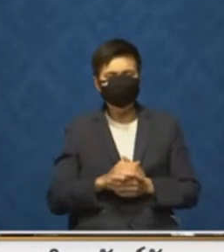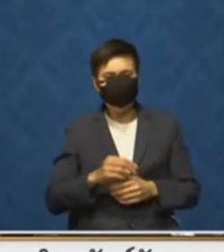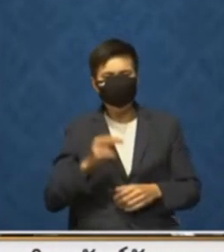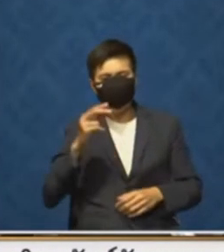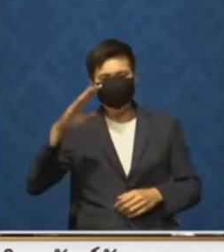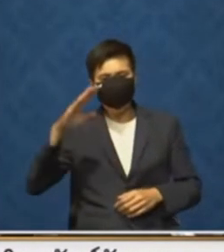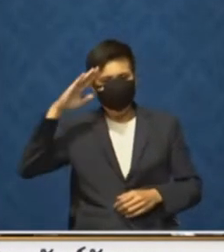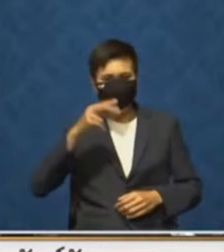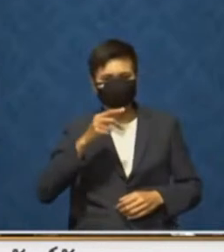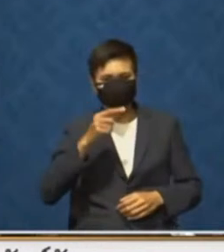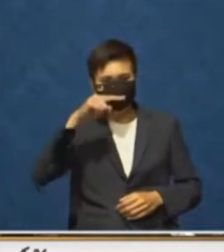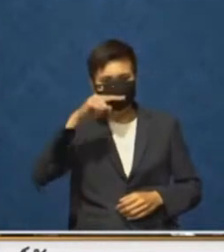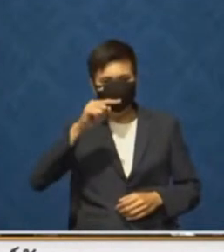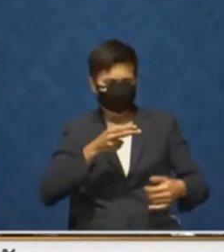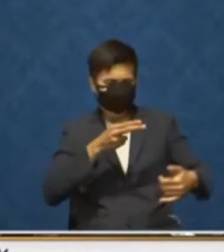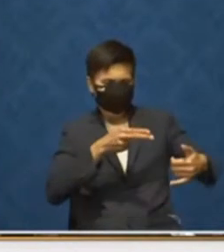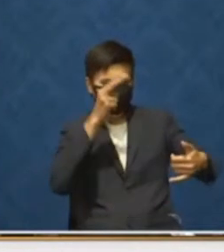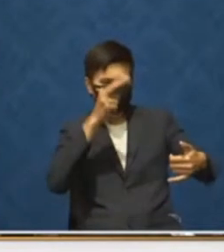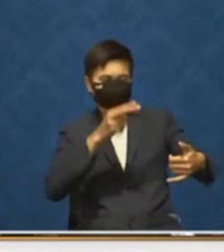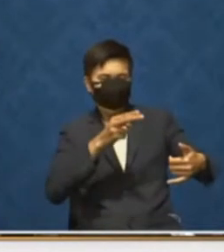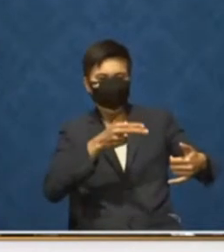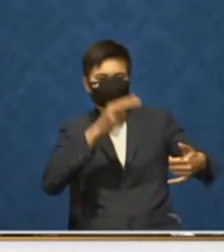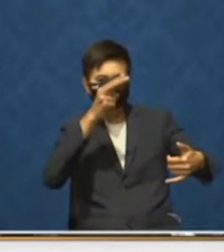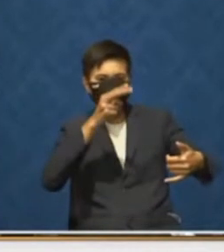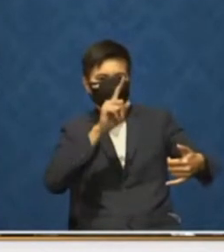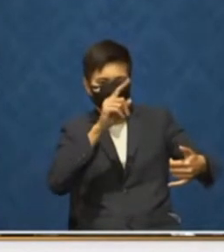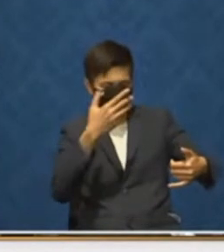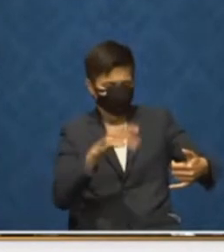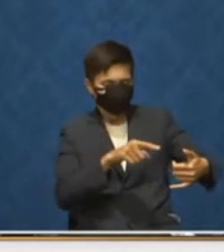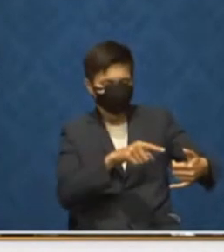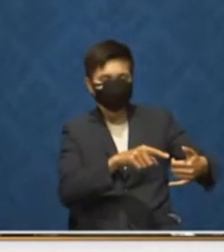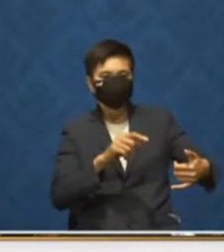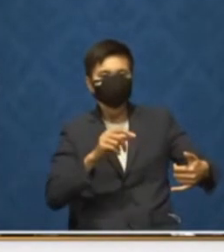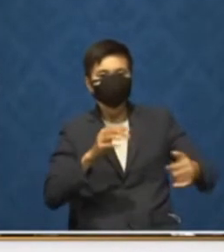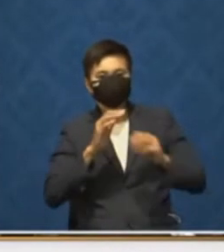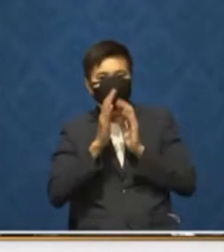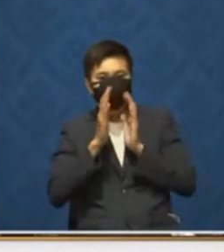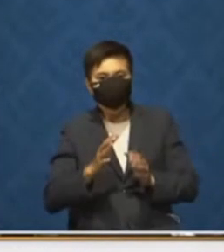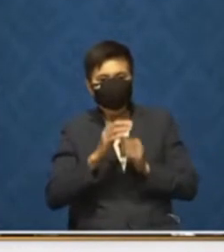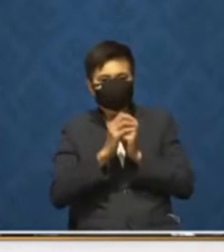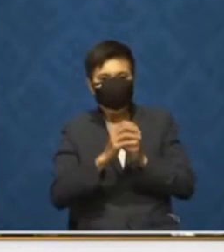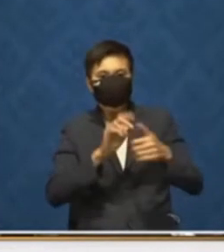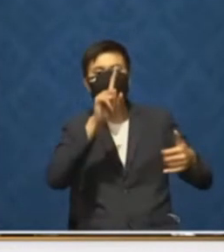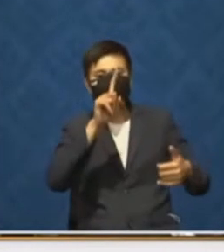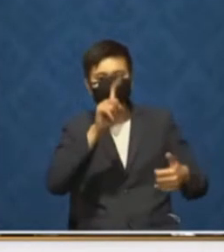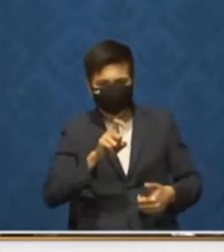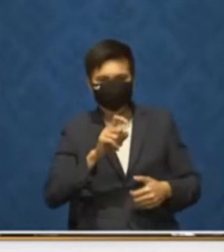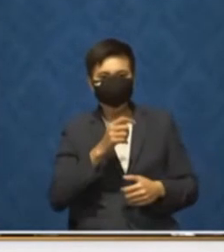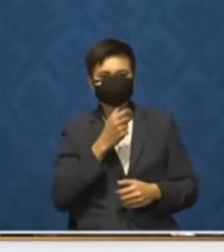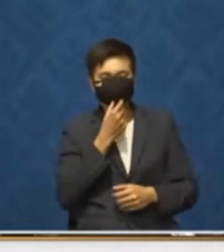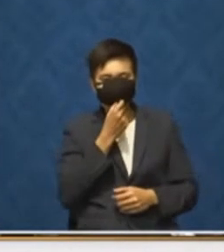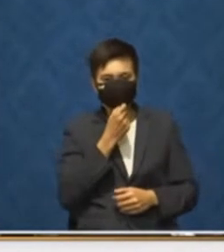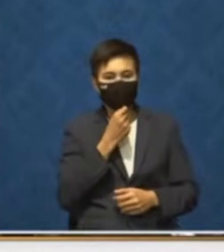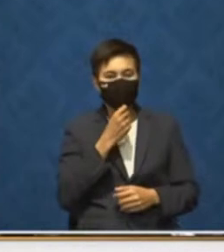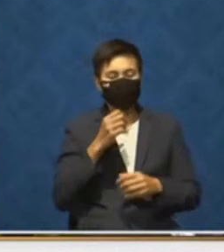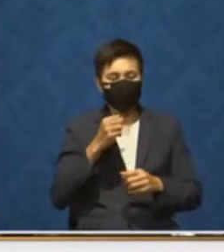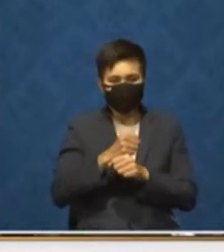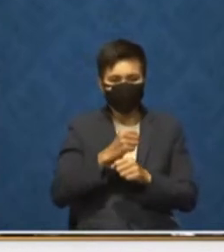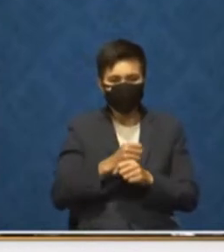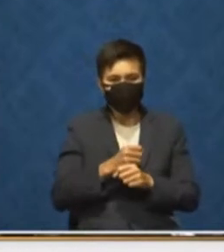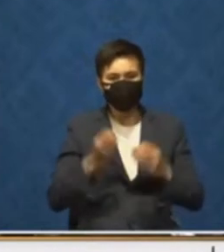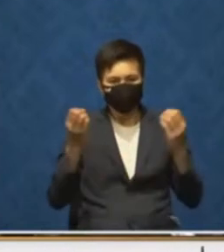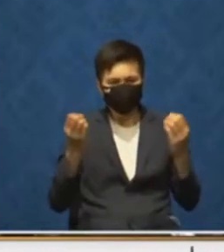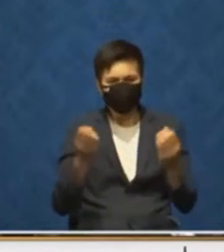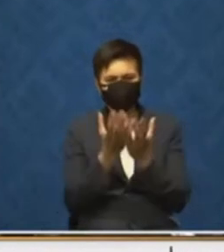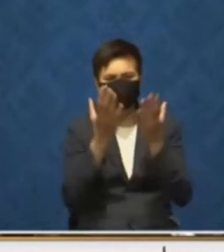ชีวิตจริงหรือเปล่าไม่ใช่ไม่แน่ใจเหรอครับแต่แน่ใจว่ามันเฮ้ยมันเกิดเรื่องขึ้นและมันกระทบกระเทือนใจของทั้งสอง